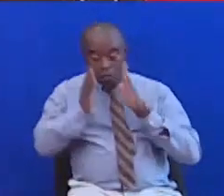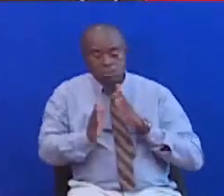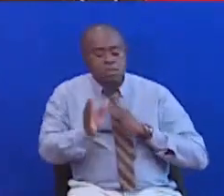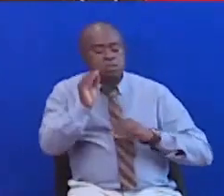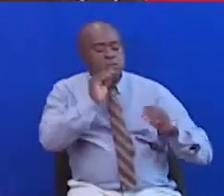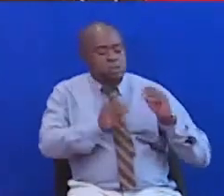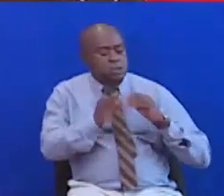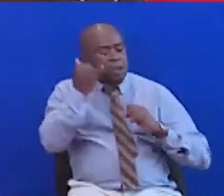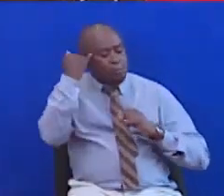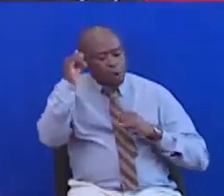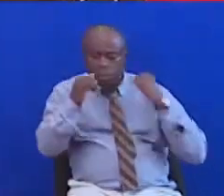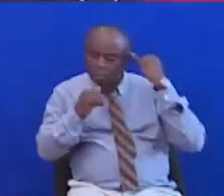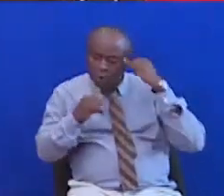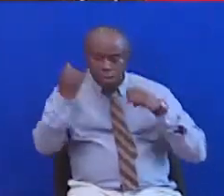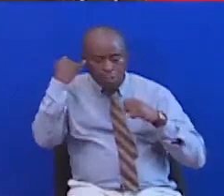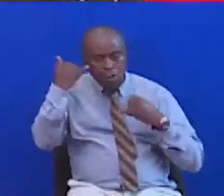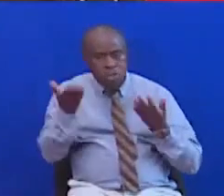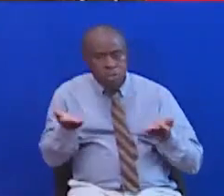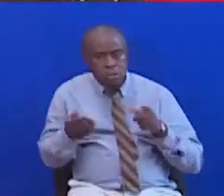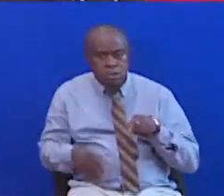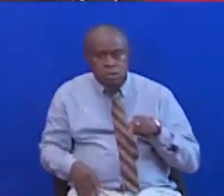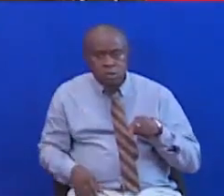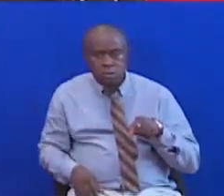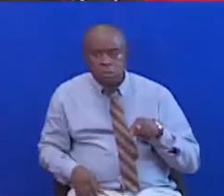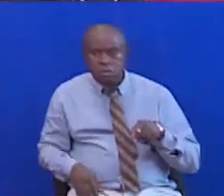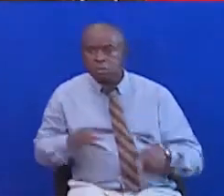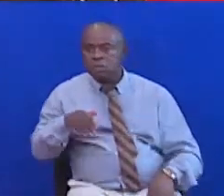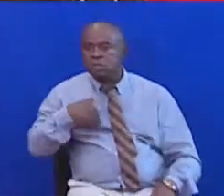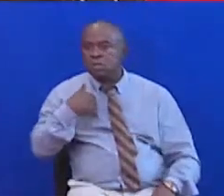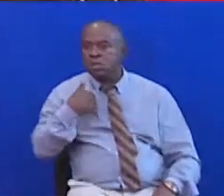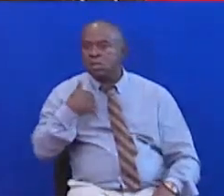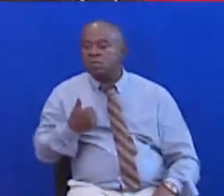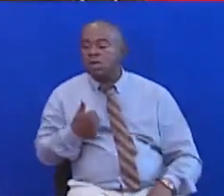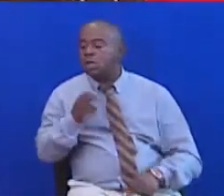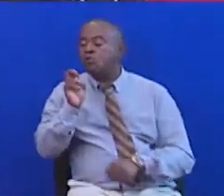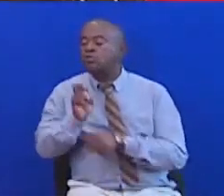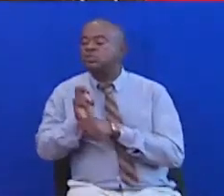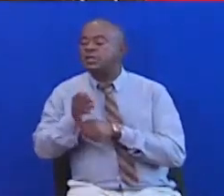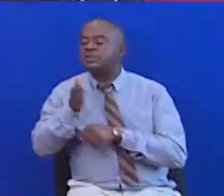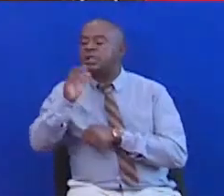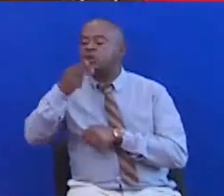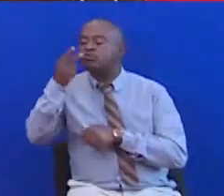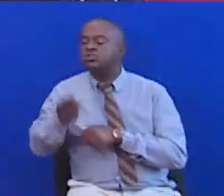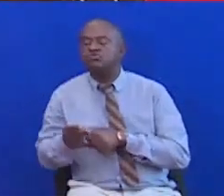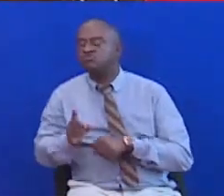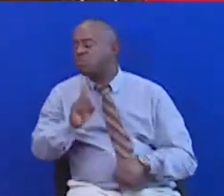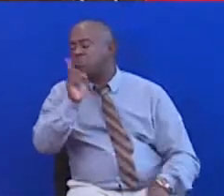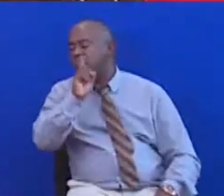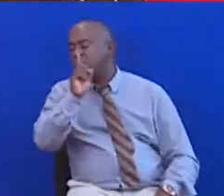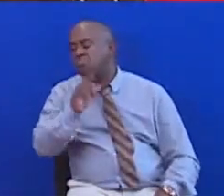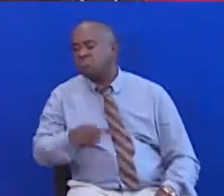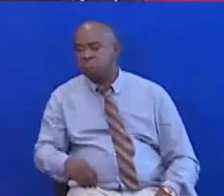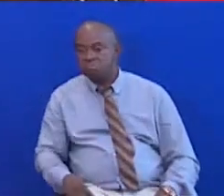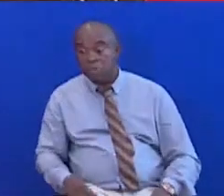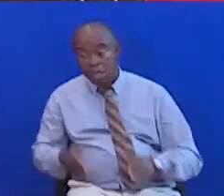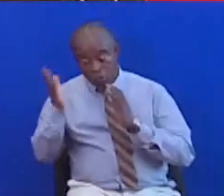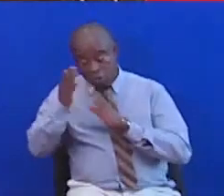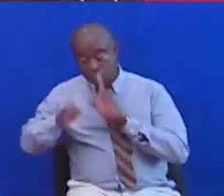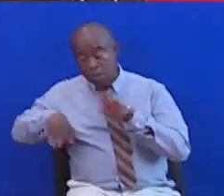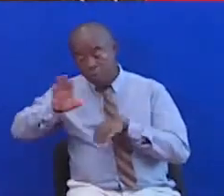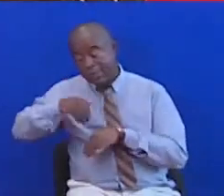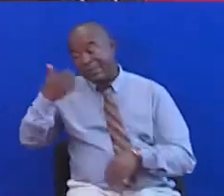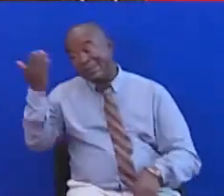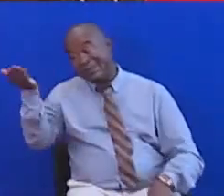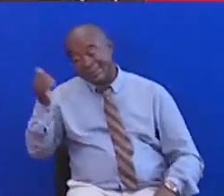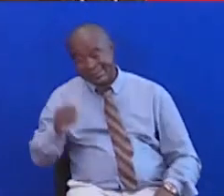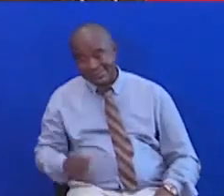tunachangia, wabunge tunatoa misuri hapa, afu tunashindwa kuja kuisimamia serikali. Kwa mheshimiwa mwenyekiti,